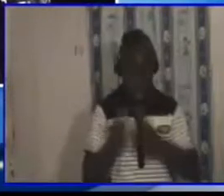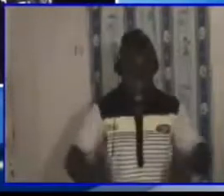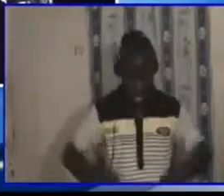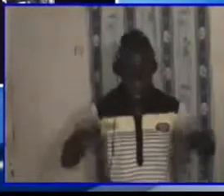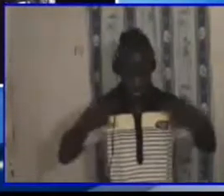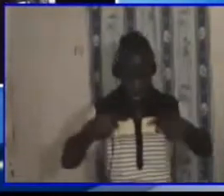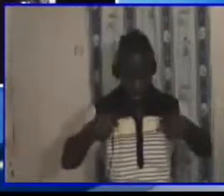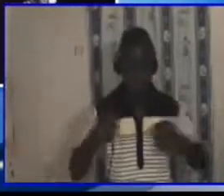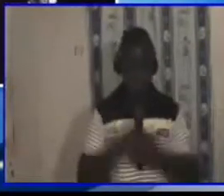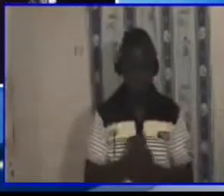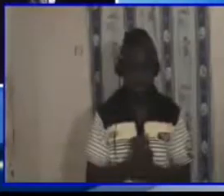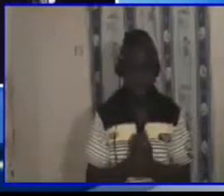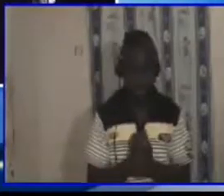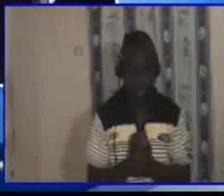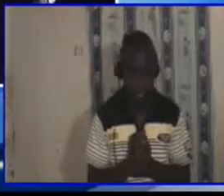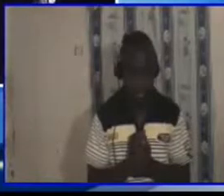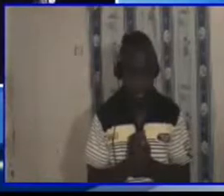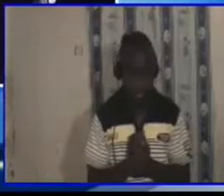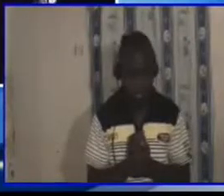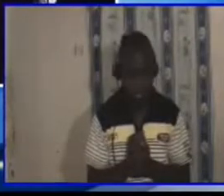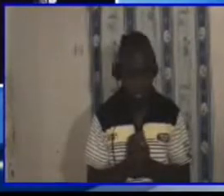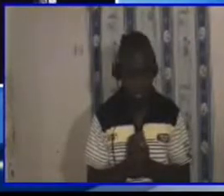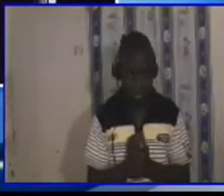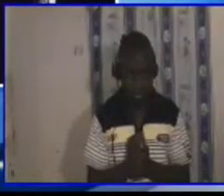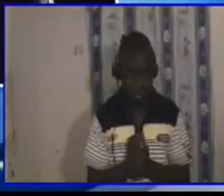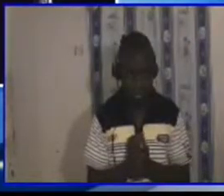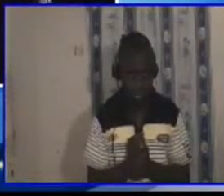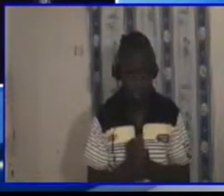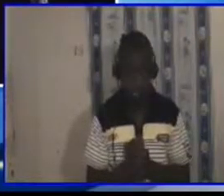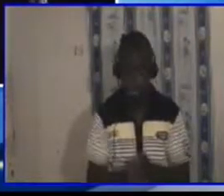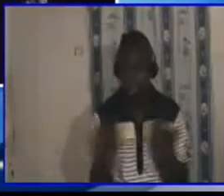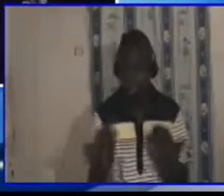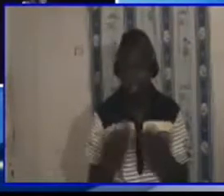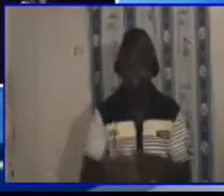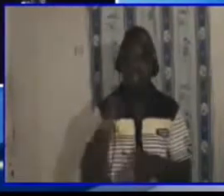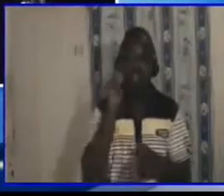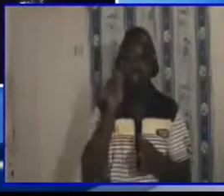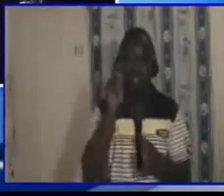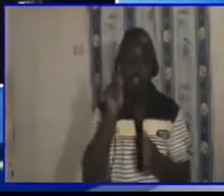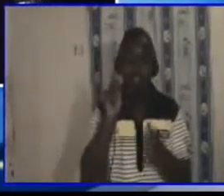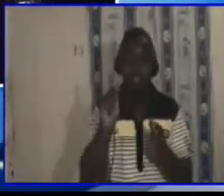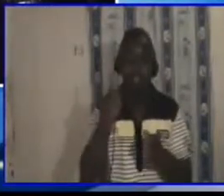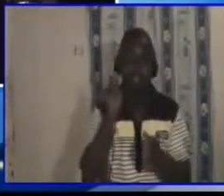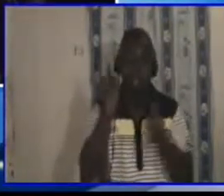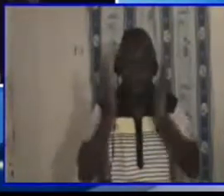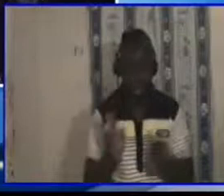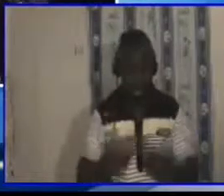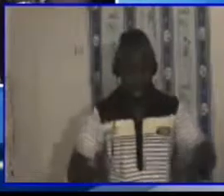la nostra lingua deve essere messa al servizio del dio onnipotente